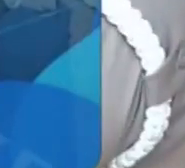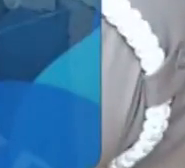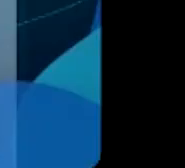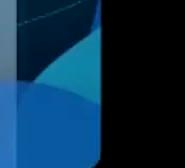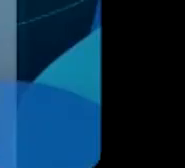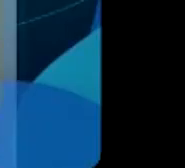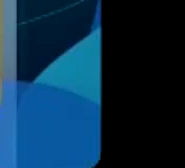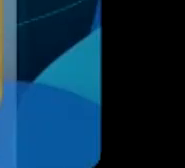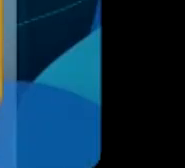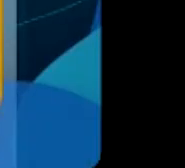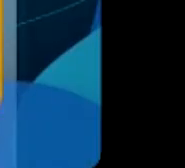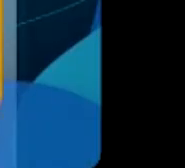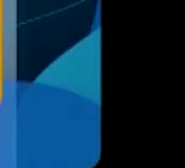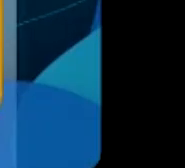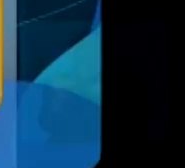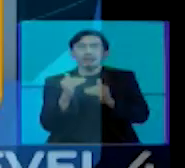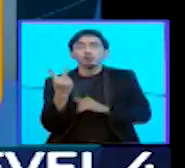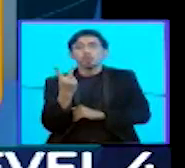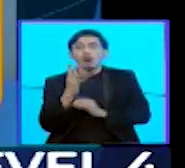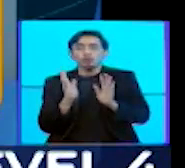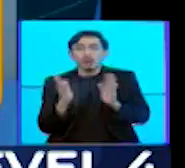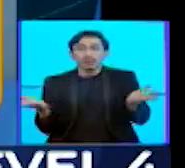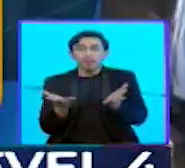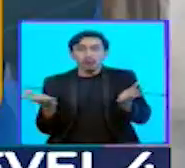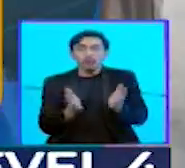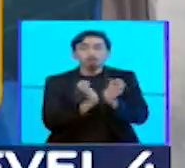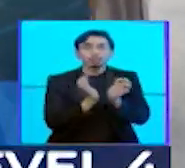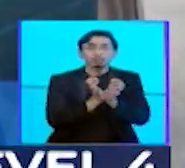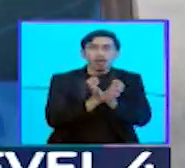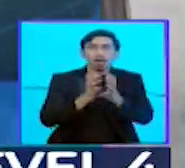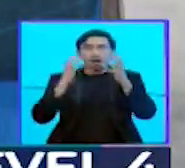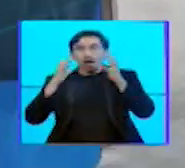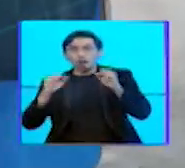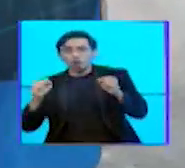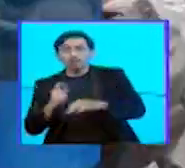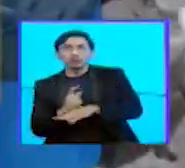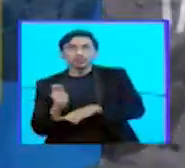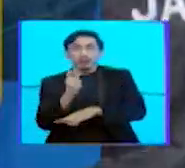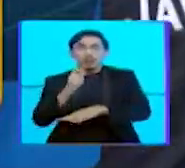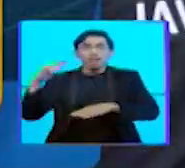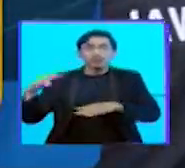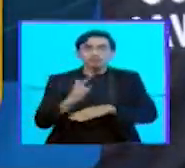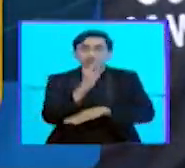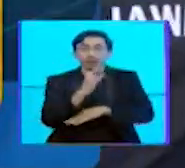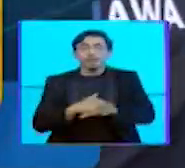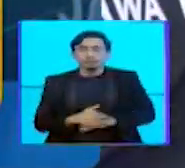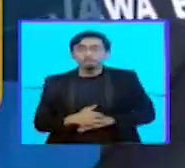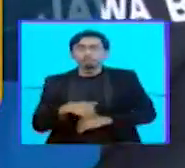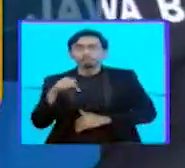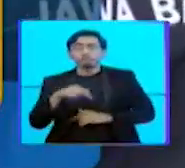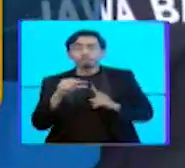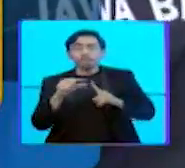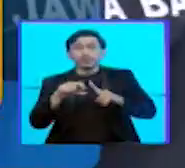kabupaten tersebut adalah Kabupaten Subang, Garut, Tasikmalaya, dan Majalengka. Di perpanjangan PPKM 23 hingga 30 Agustus